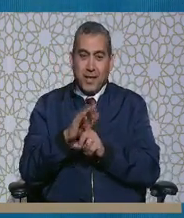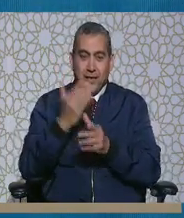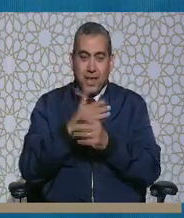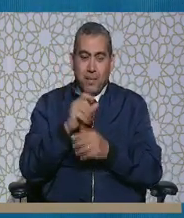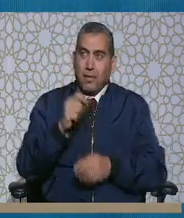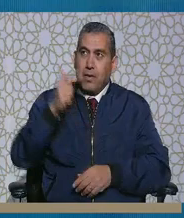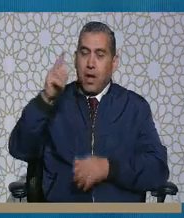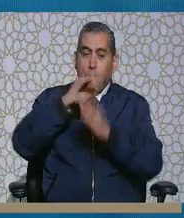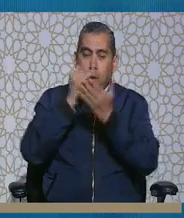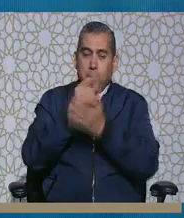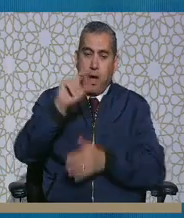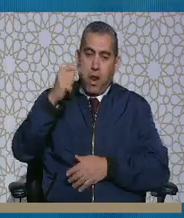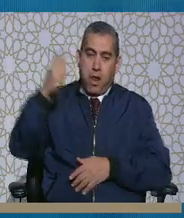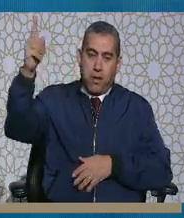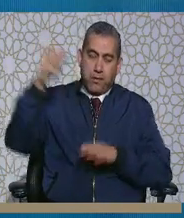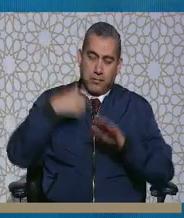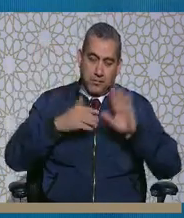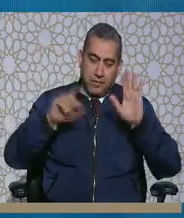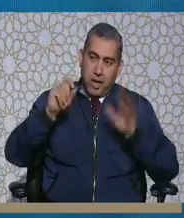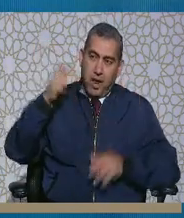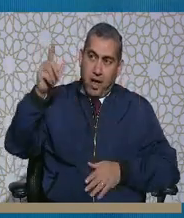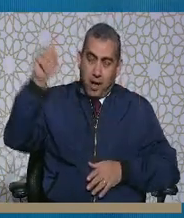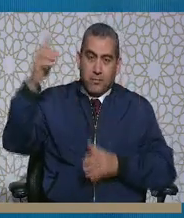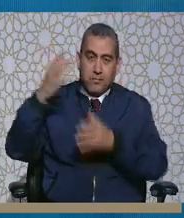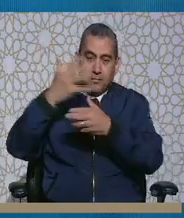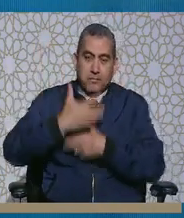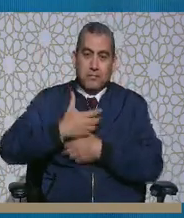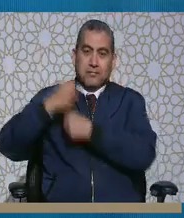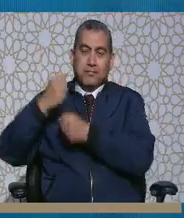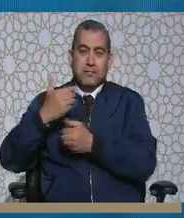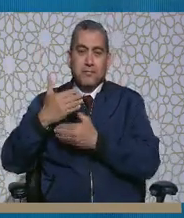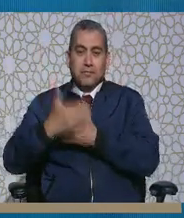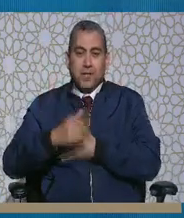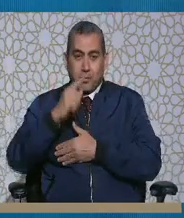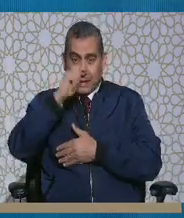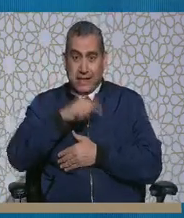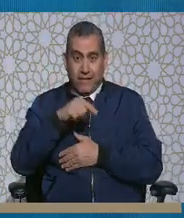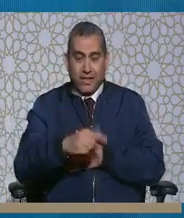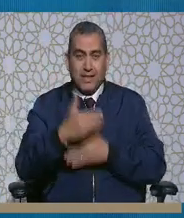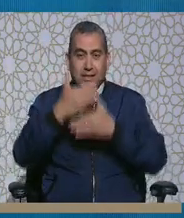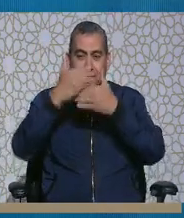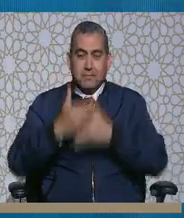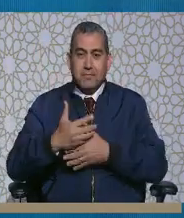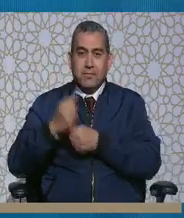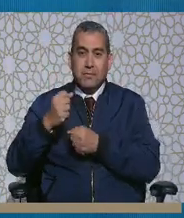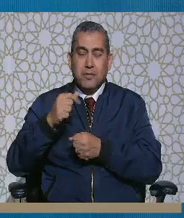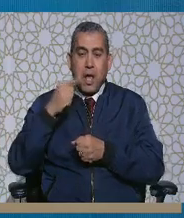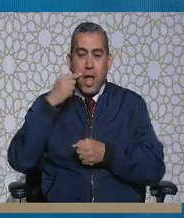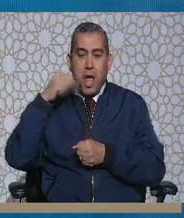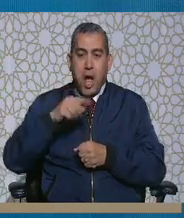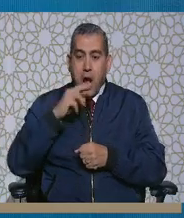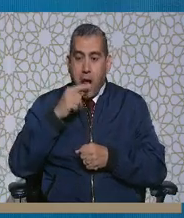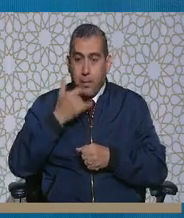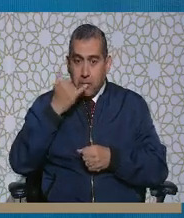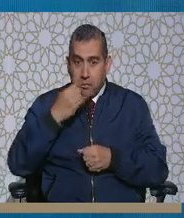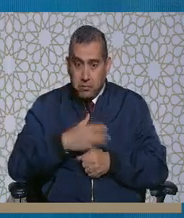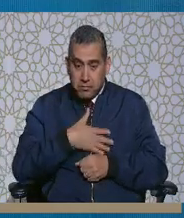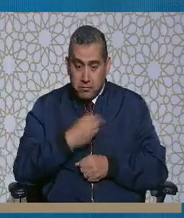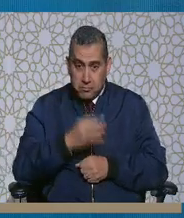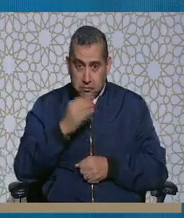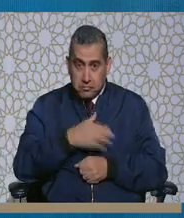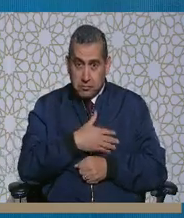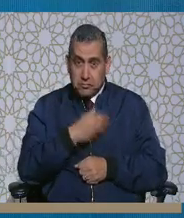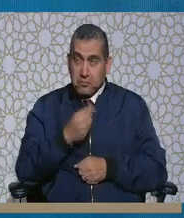الامر لله هذا الكلام ده كله هو اللي بيغير حياتنا لانك انت